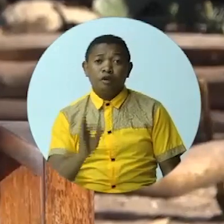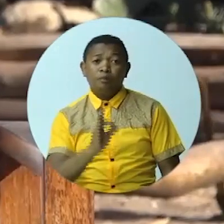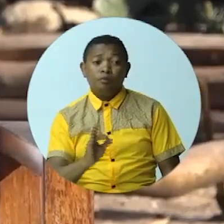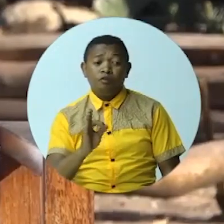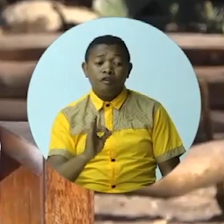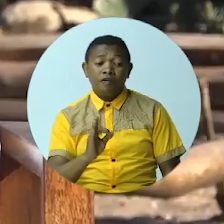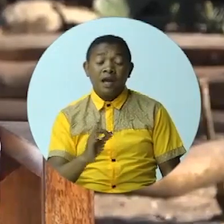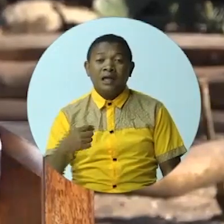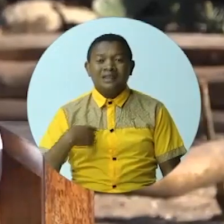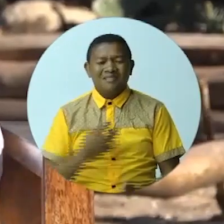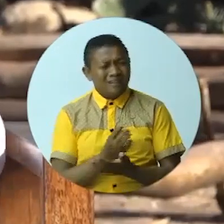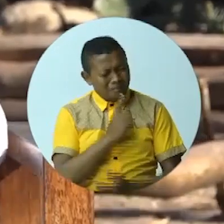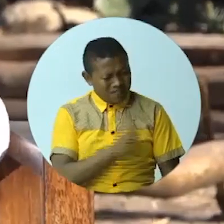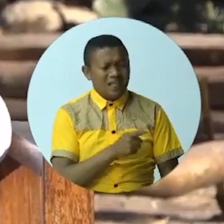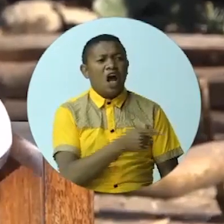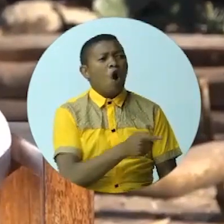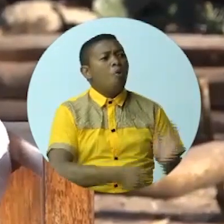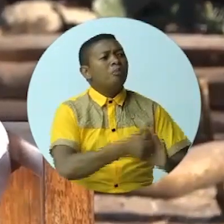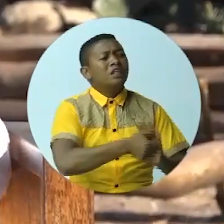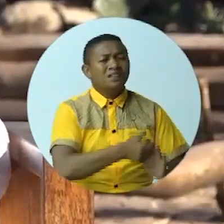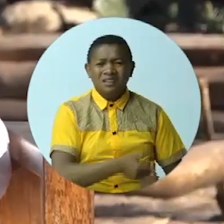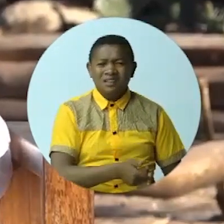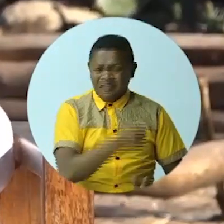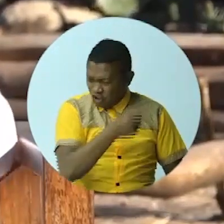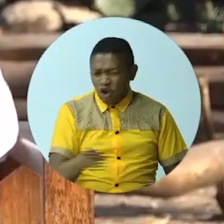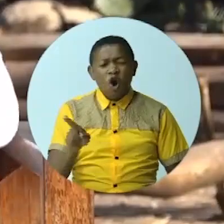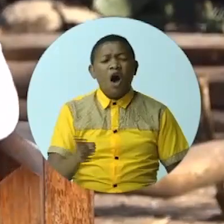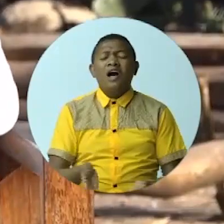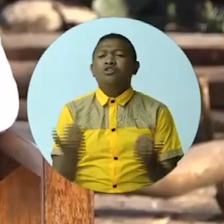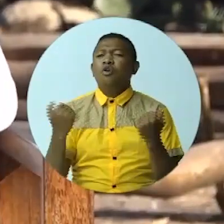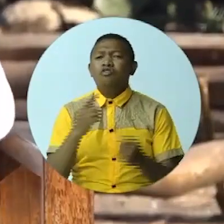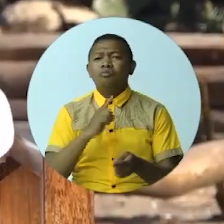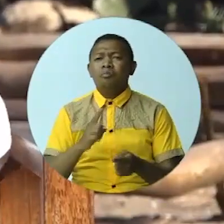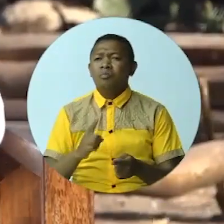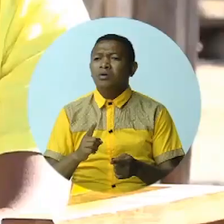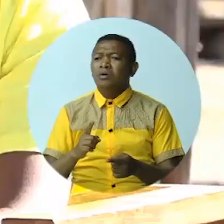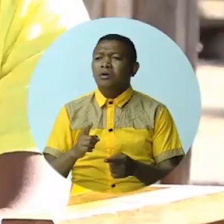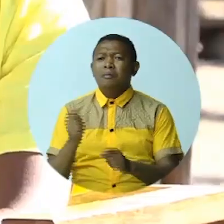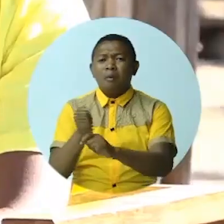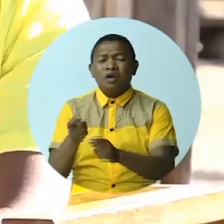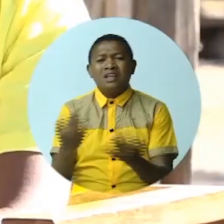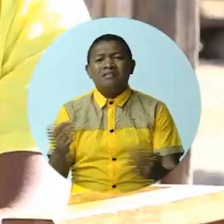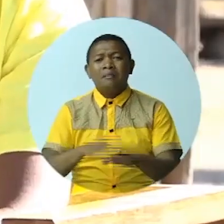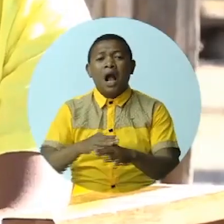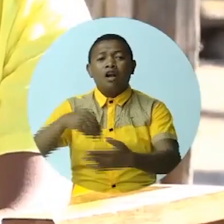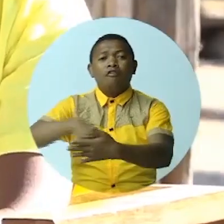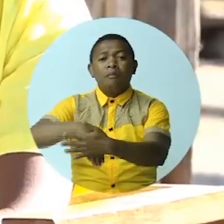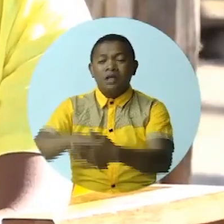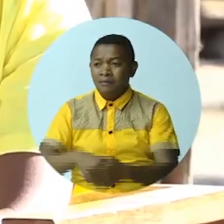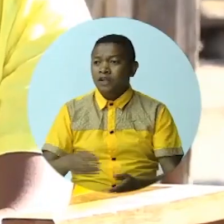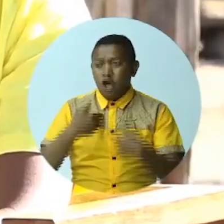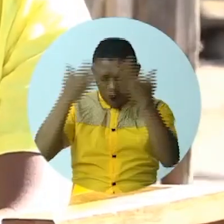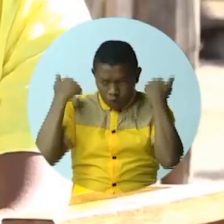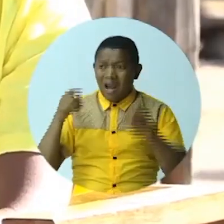manovinareo a fanandramana amin'ny fambolena mba hahafahany mponina aty atsimo a mivelona sy